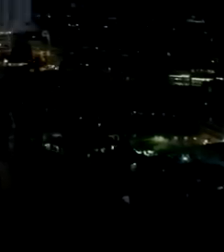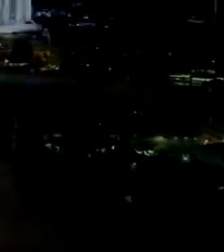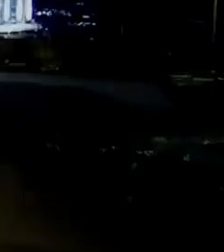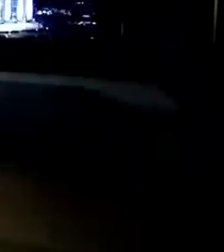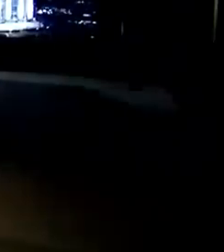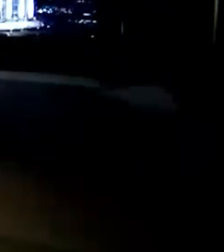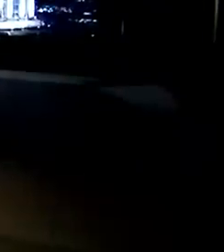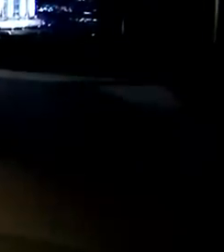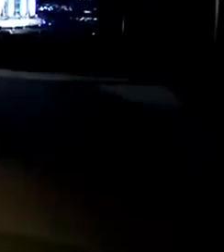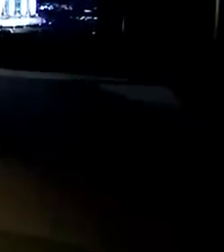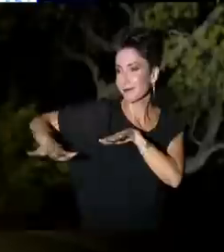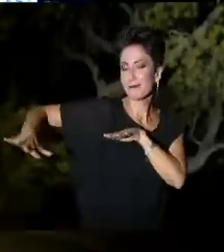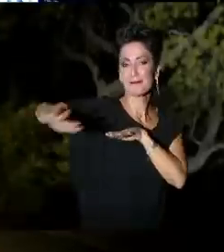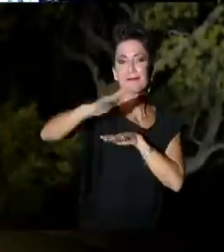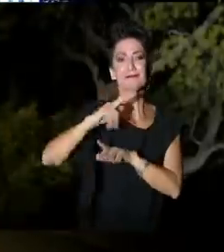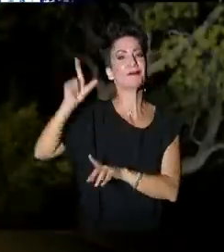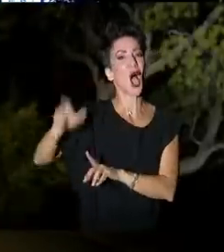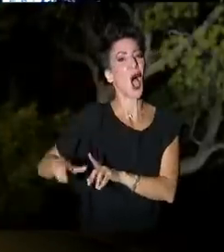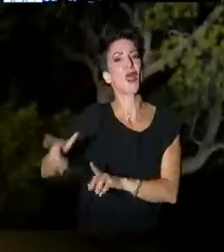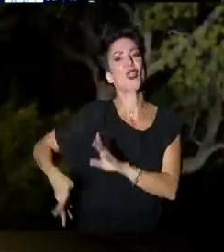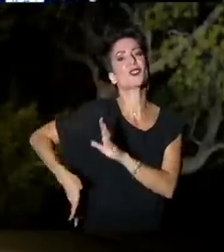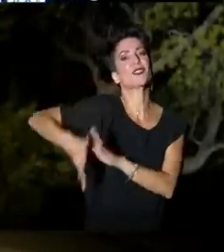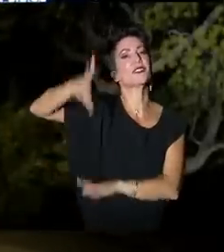Κυριάκος Μητσοτάκης, on stage.